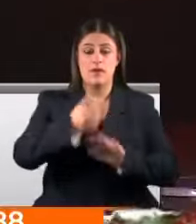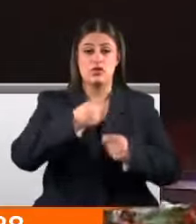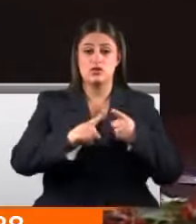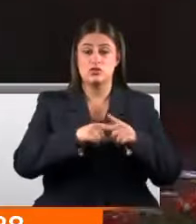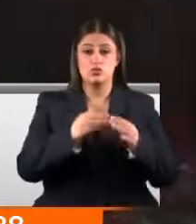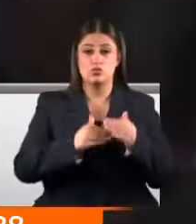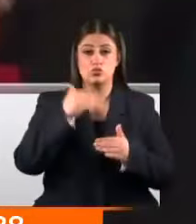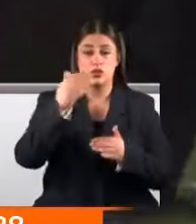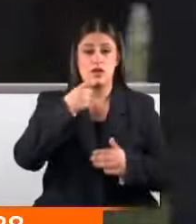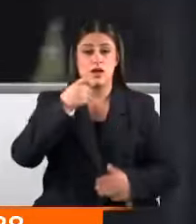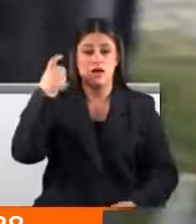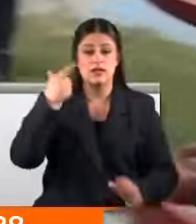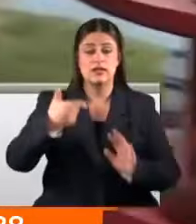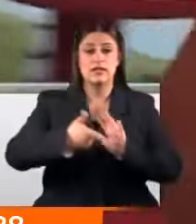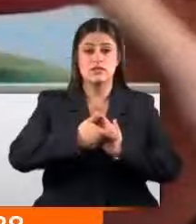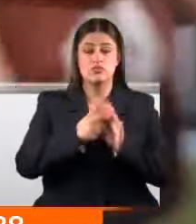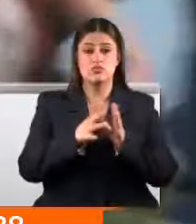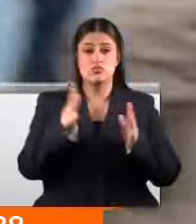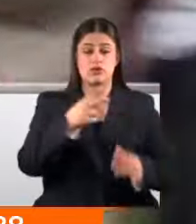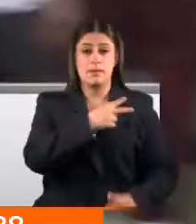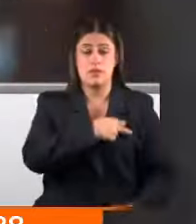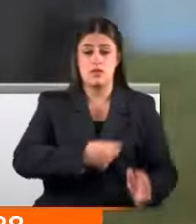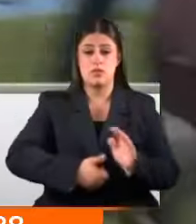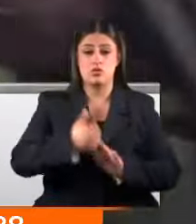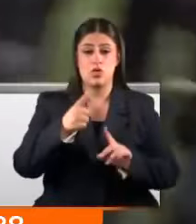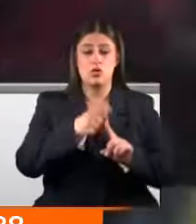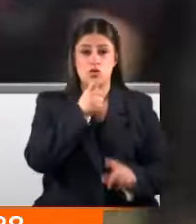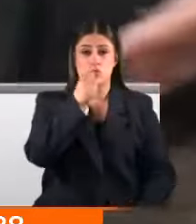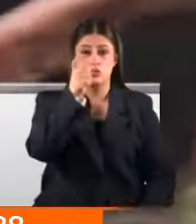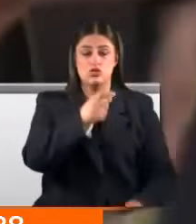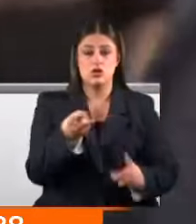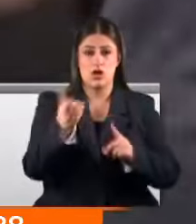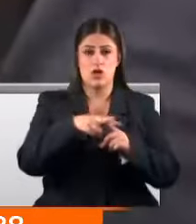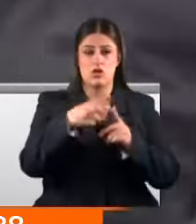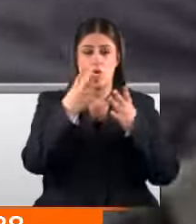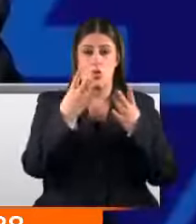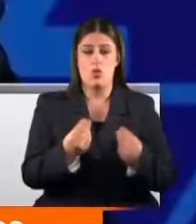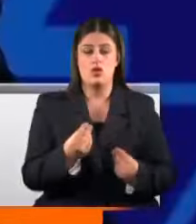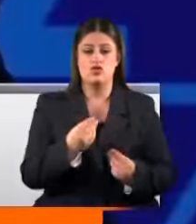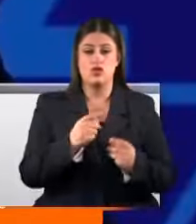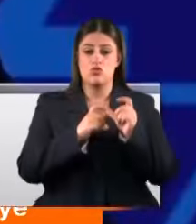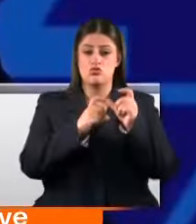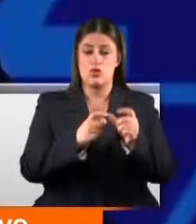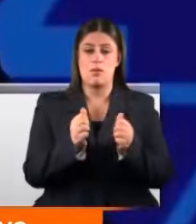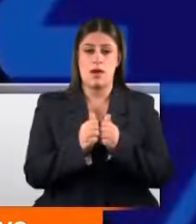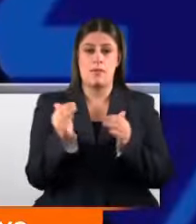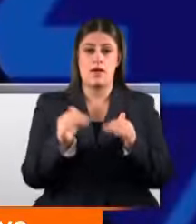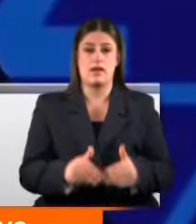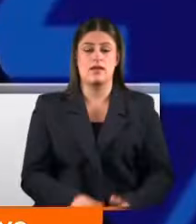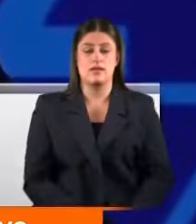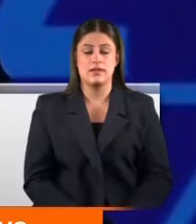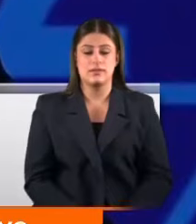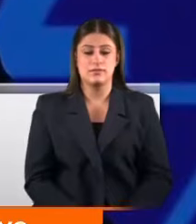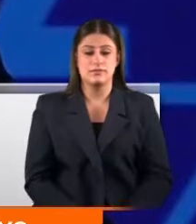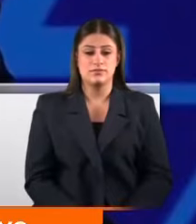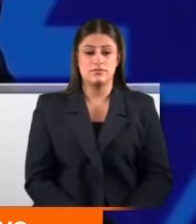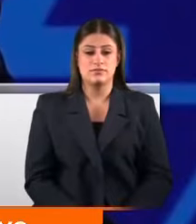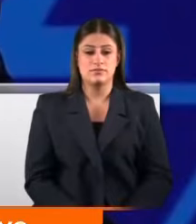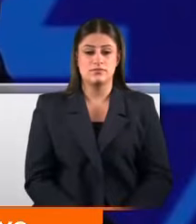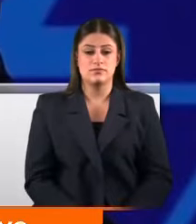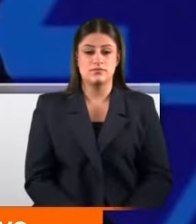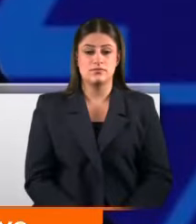eski İzmir Büyükşehir Belediyesi Başkanı Tunç Soyer de katılacak yorumları beraberinde geldi. Rahmetli Demirel'in bir sözü var, diyor ki siyasetin